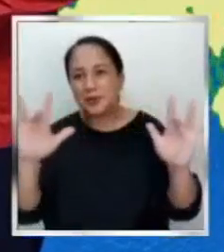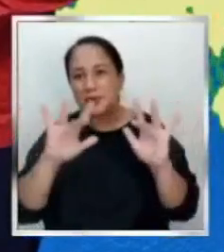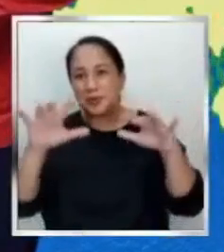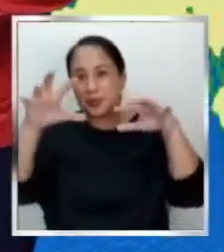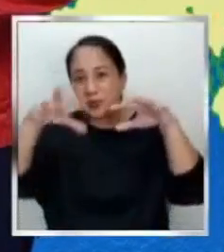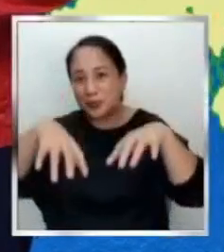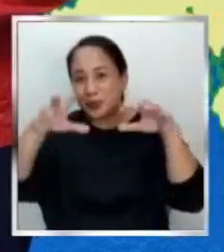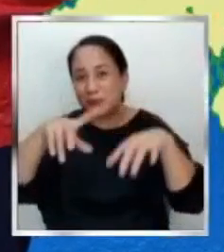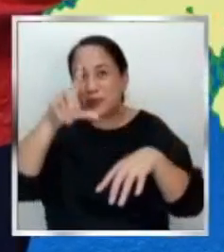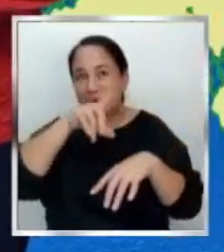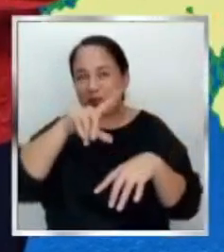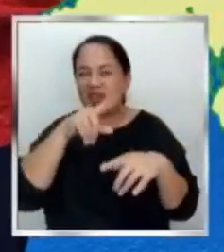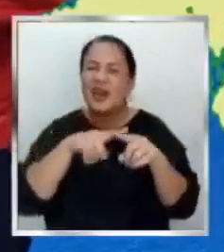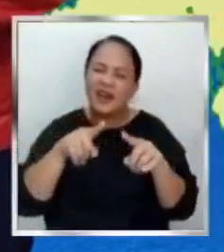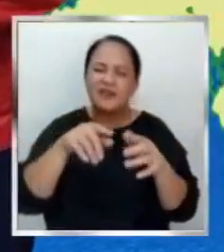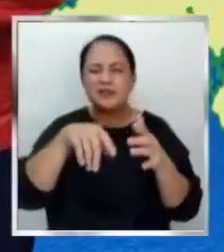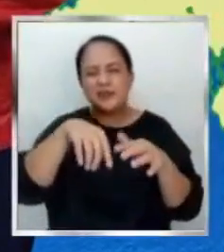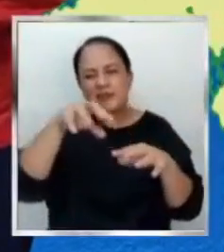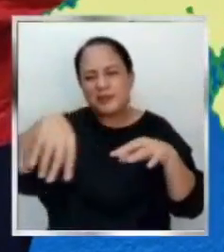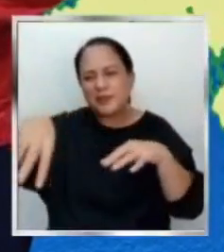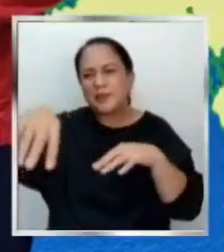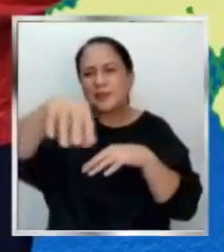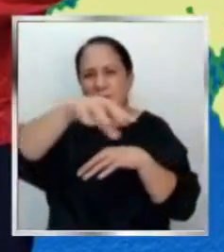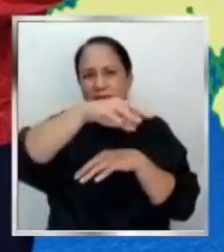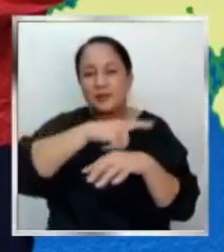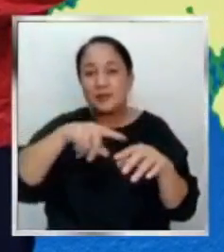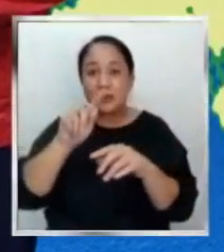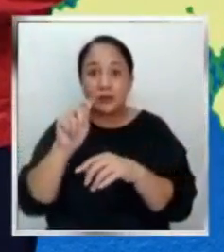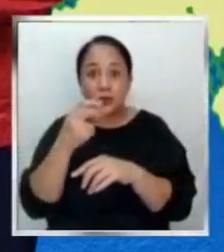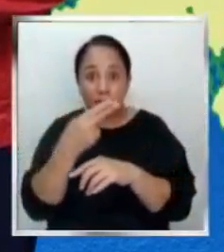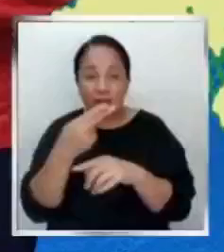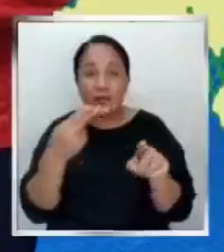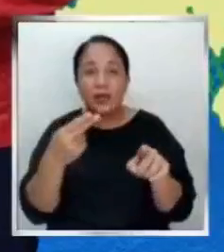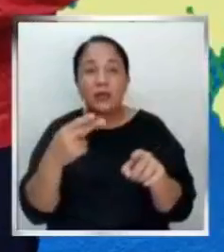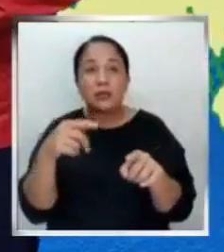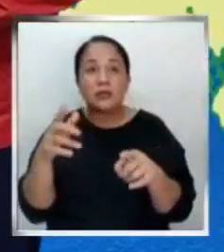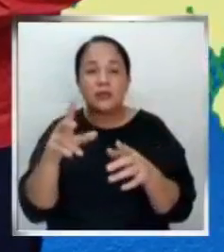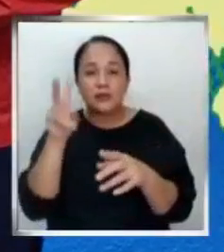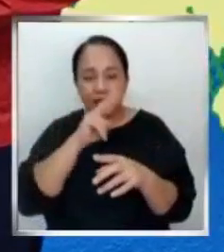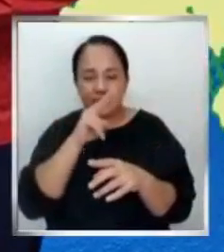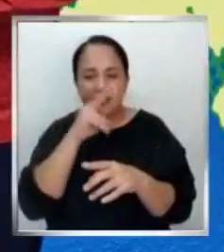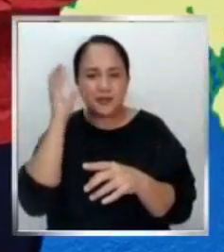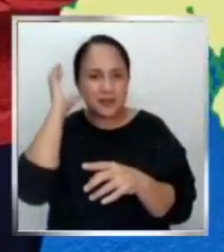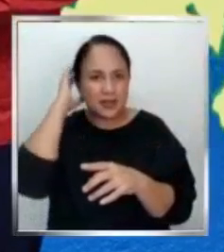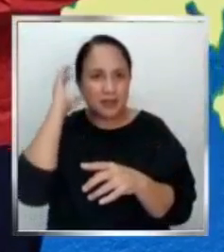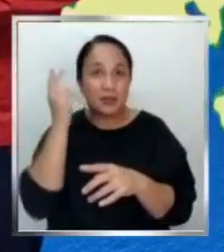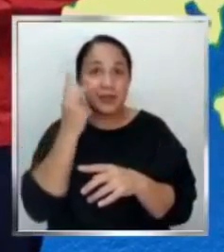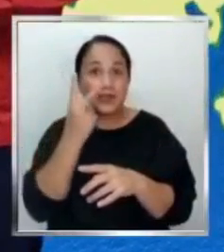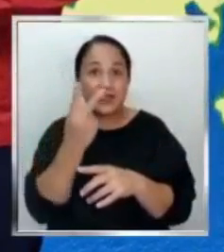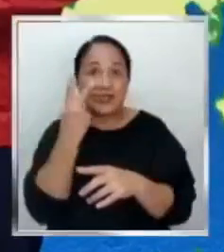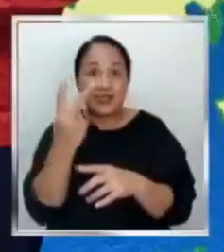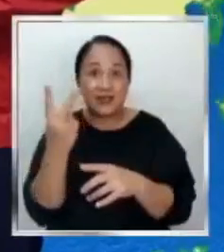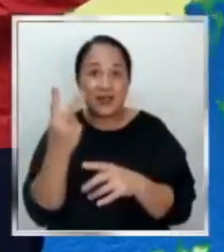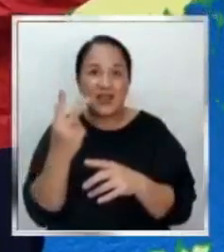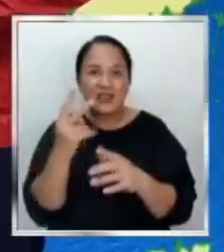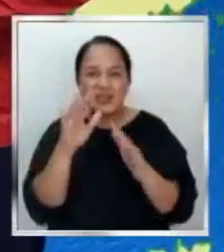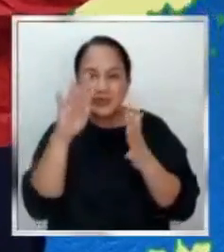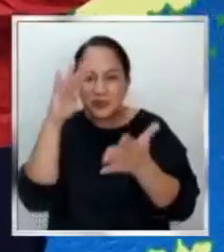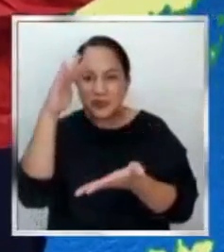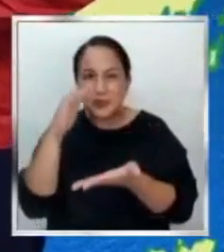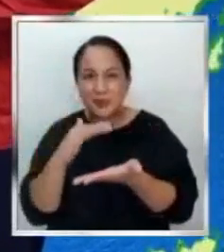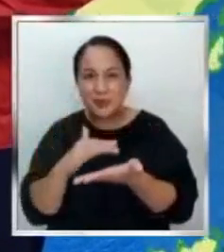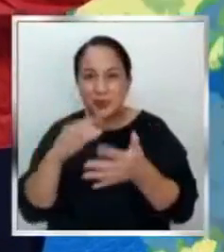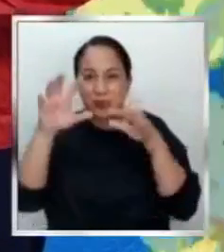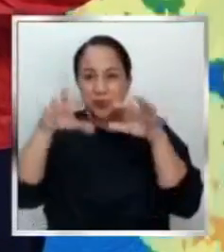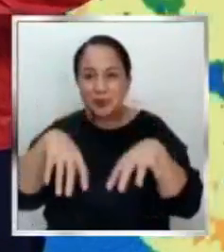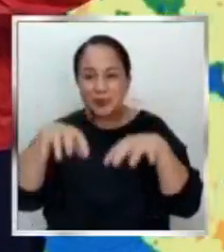mga thunderstorms ka pa rin, Huwebes Santo yan, dito sa Visayas at Mindanao. Pero makikita nyo, mababawasan na yung mga pag-ulan